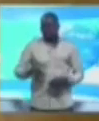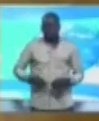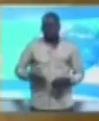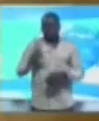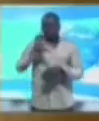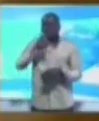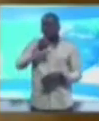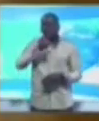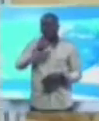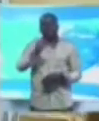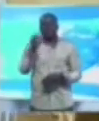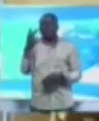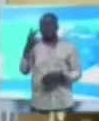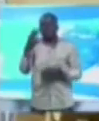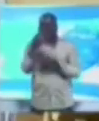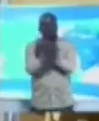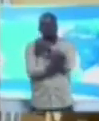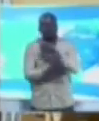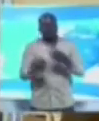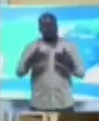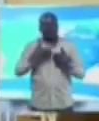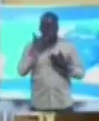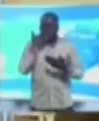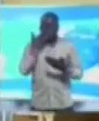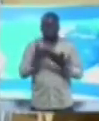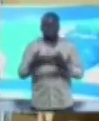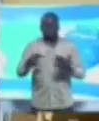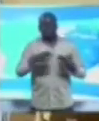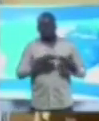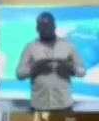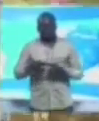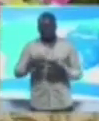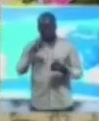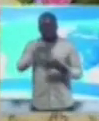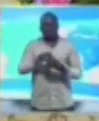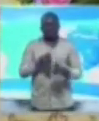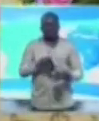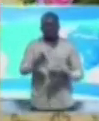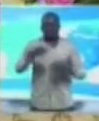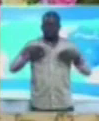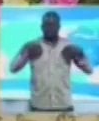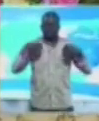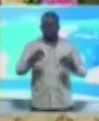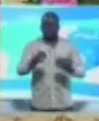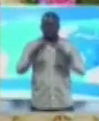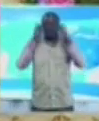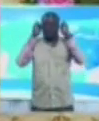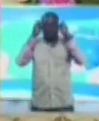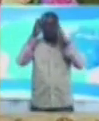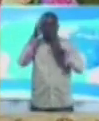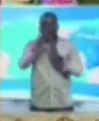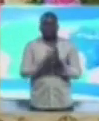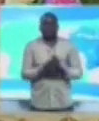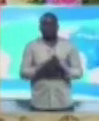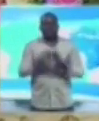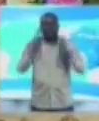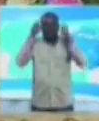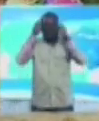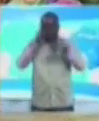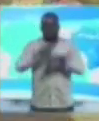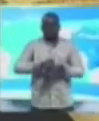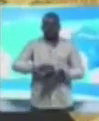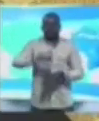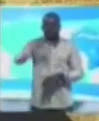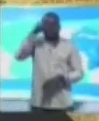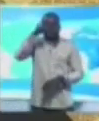les deux pays entretiennent de bonnes relations dans les domaines de la santé, de l'éducation, de l'enseignement